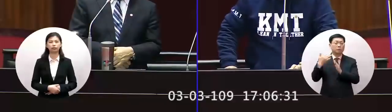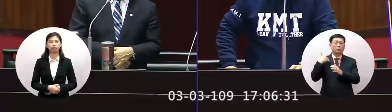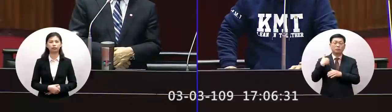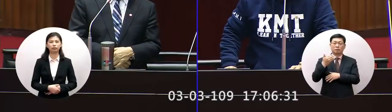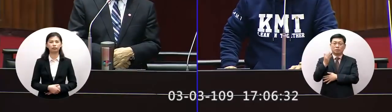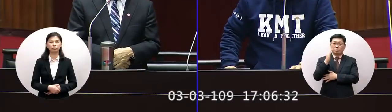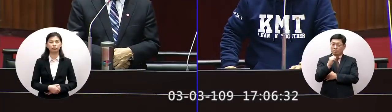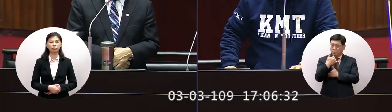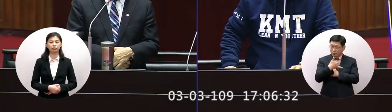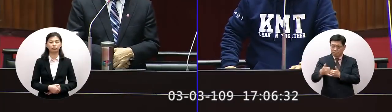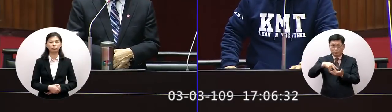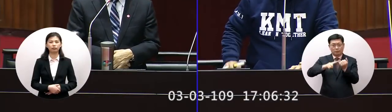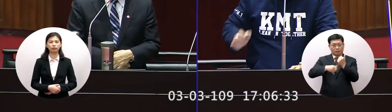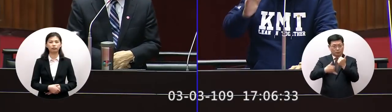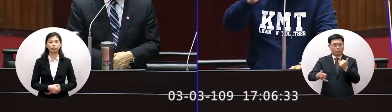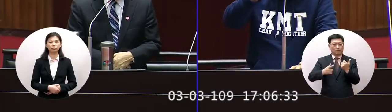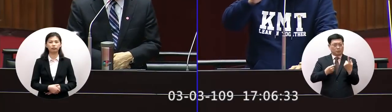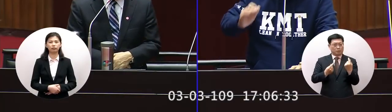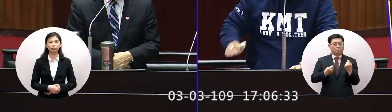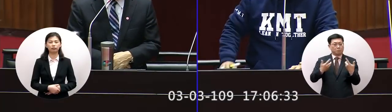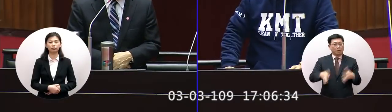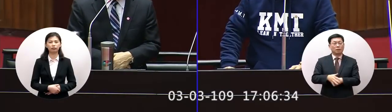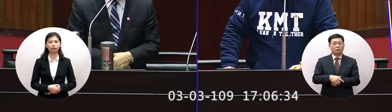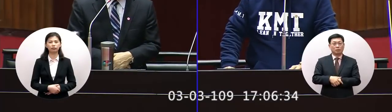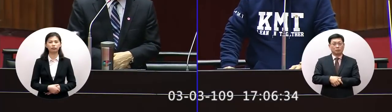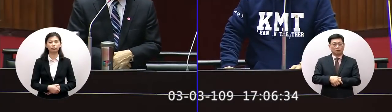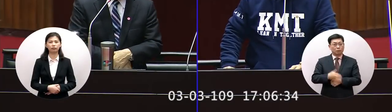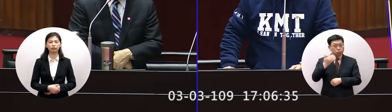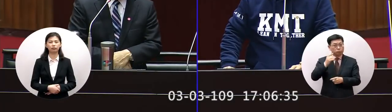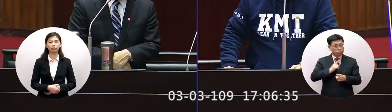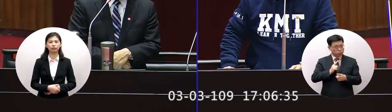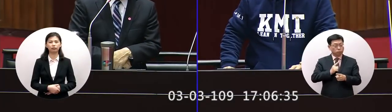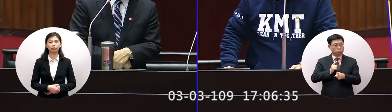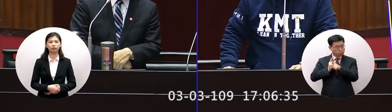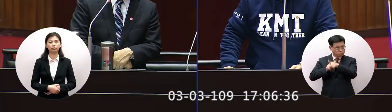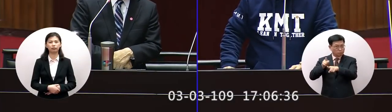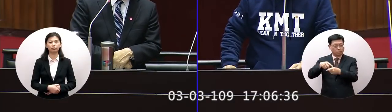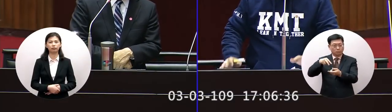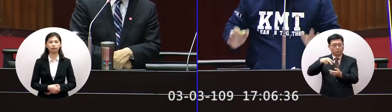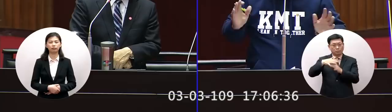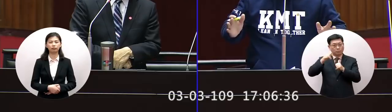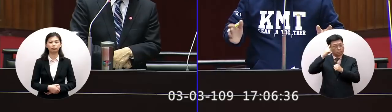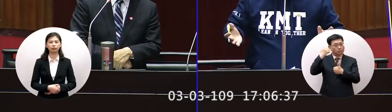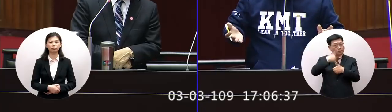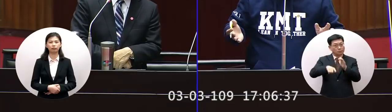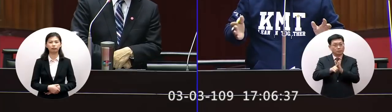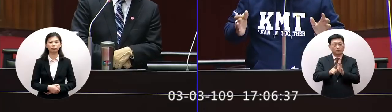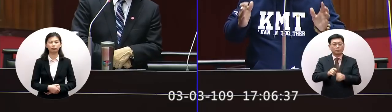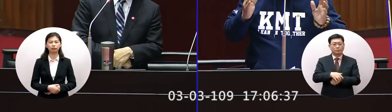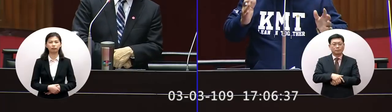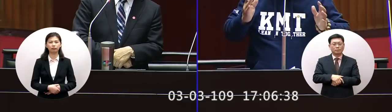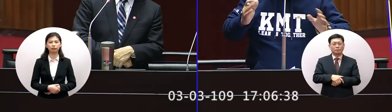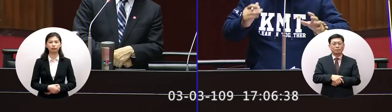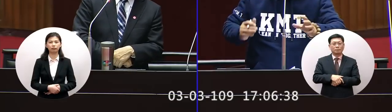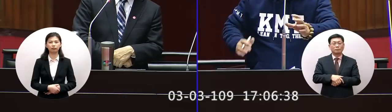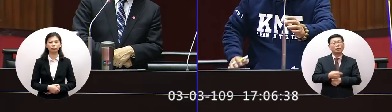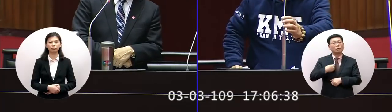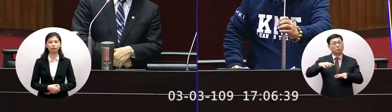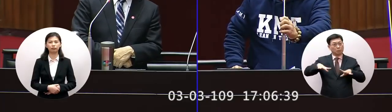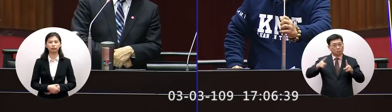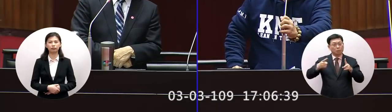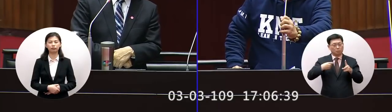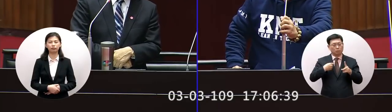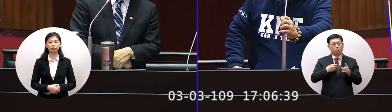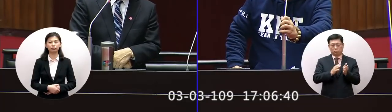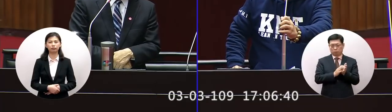员、做过立法委员，站在民意代表的角度啦。当然，我首先我